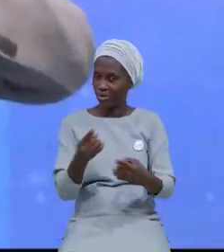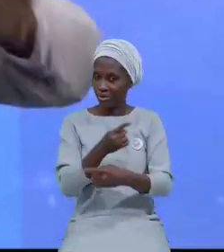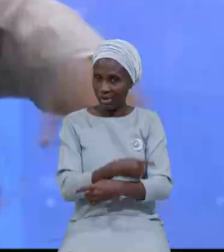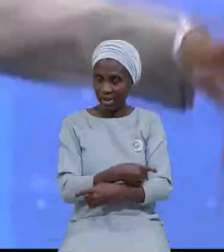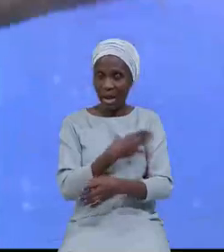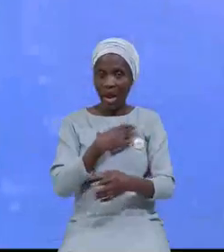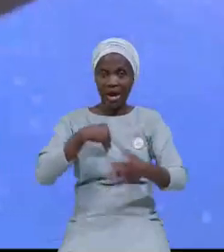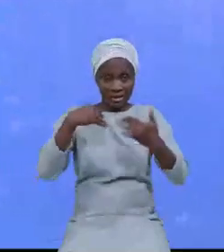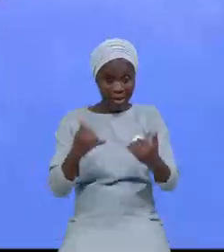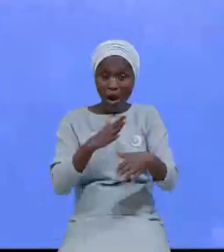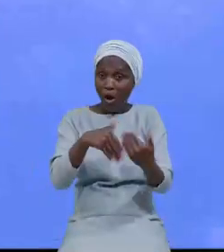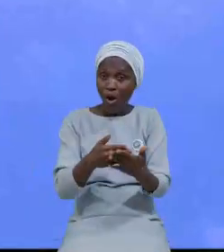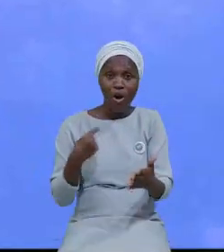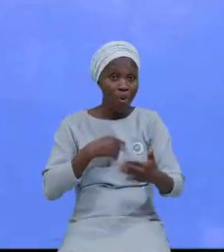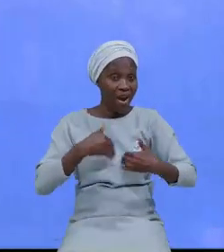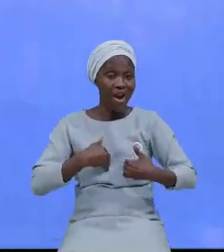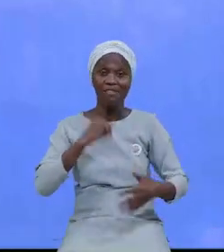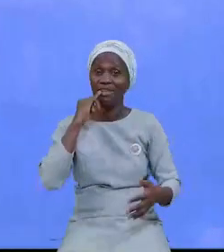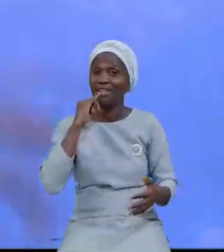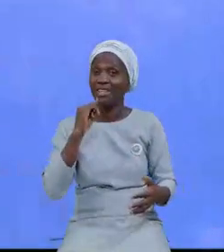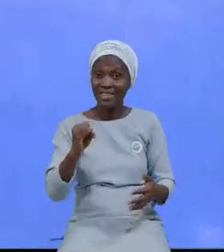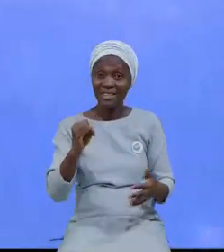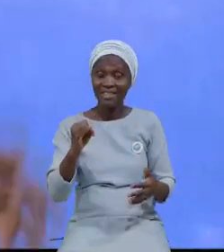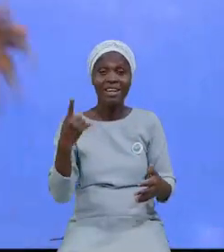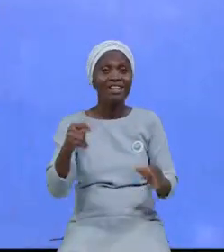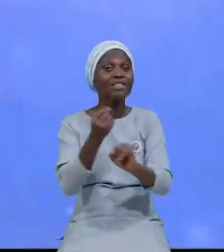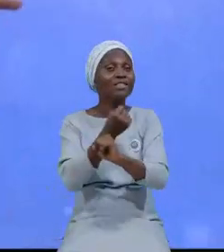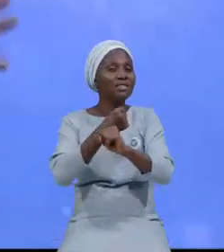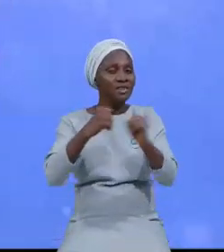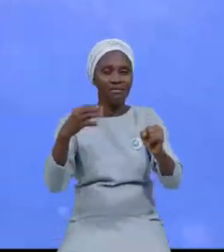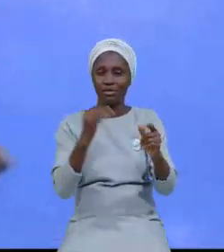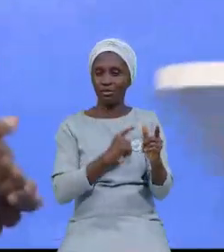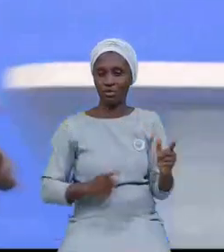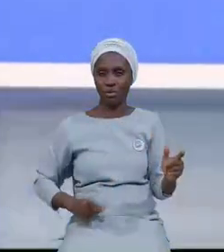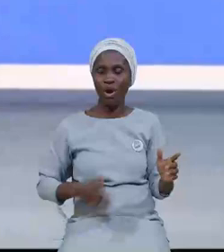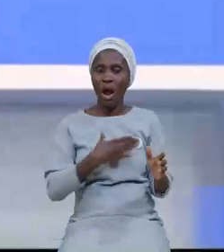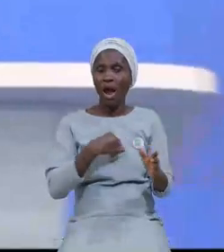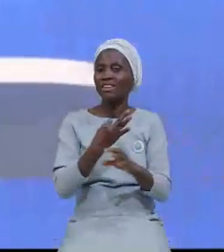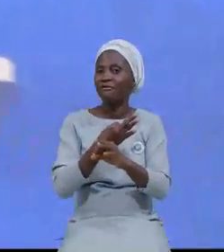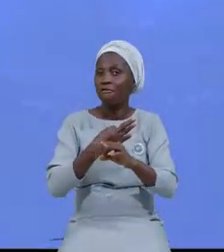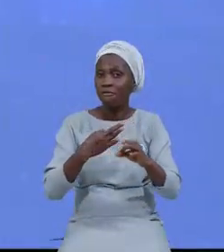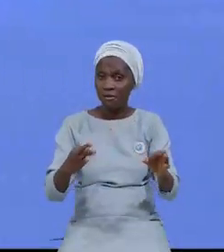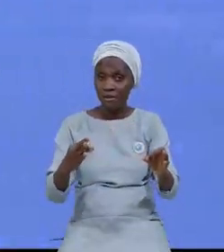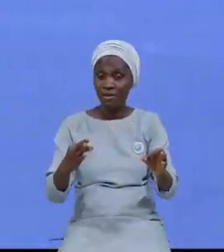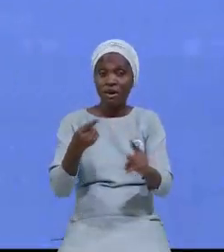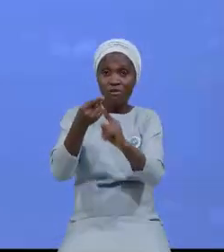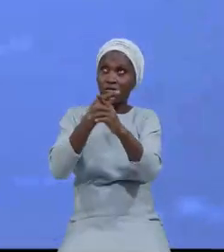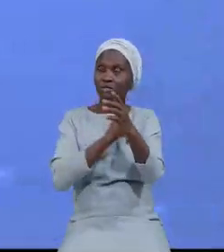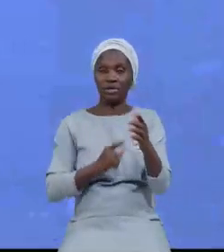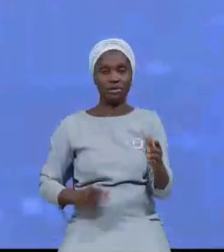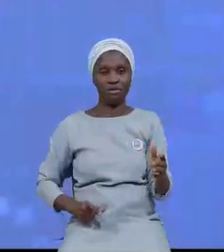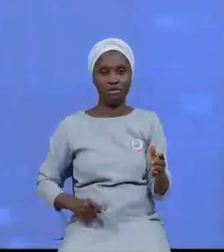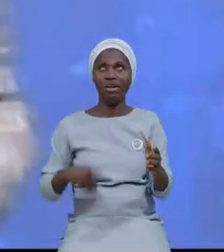ça aujourd'hui et tout ce que nous avons maintenant c'est le salut du Seigneur et la libération du